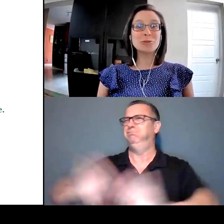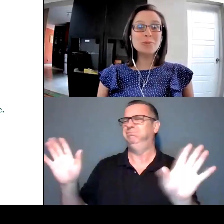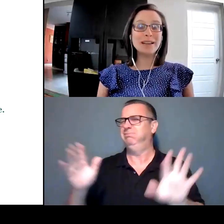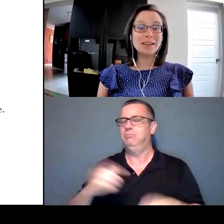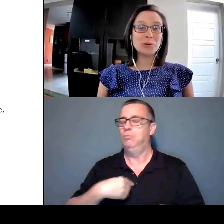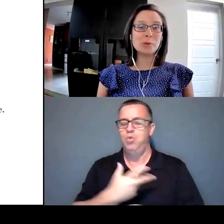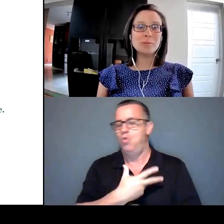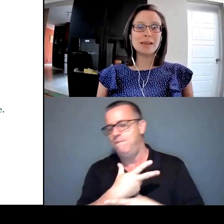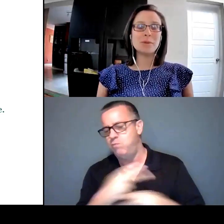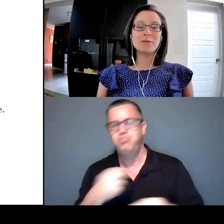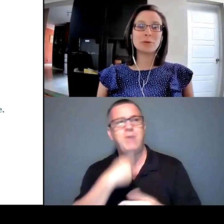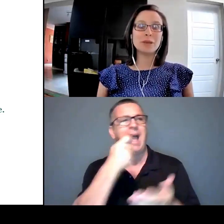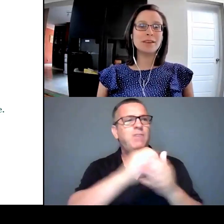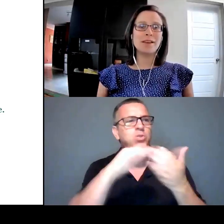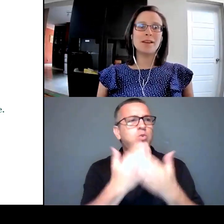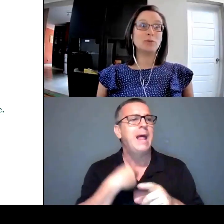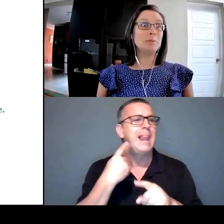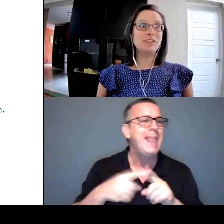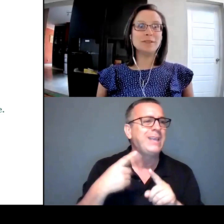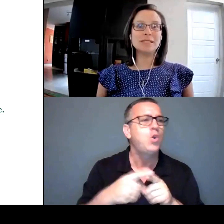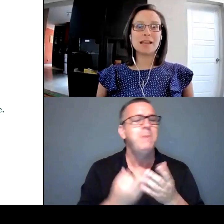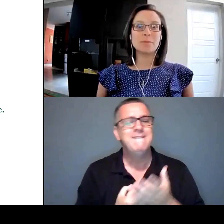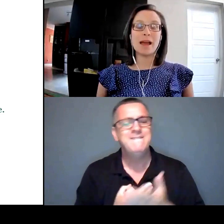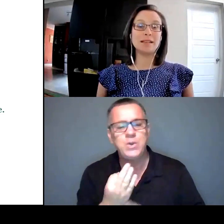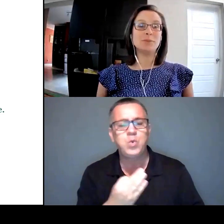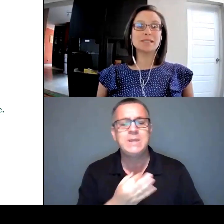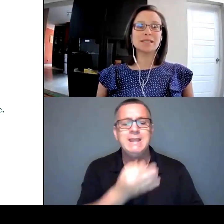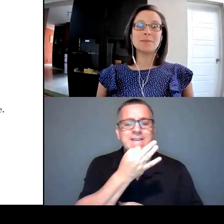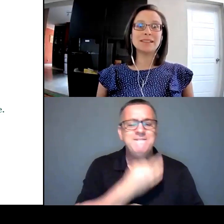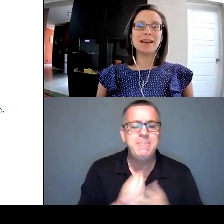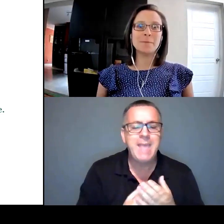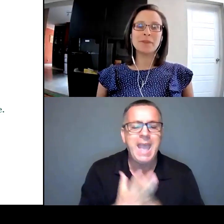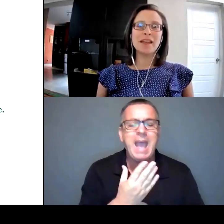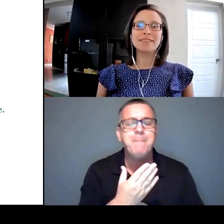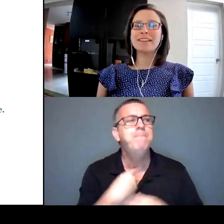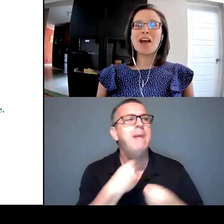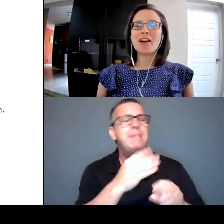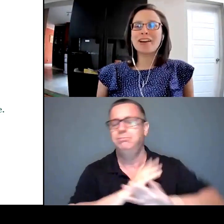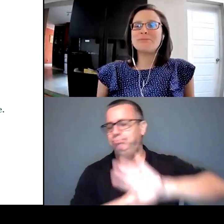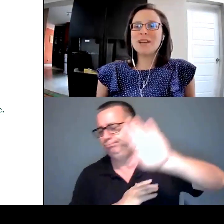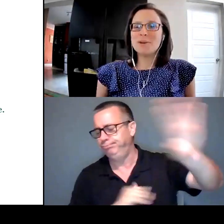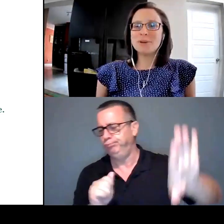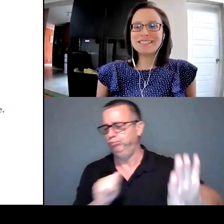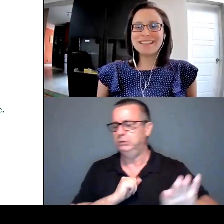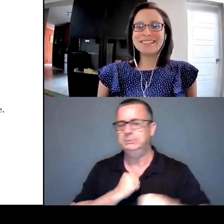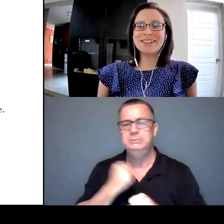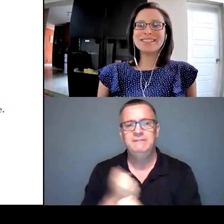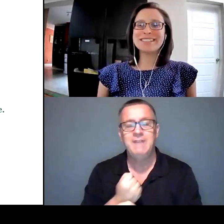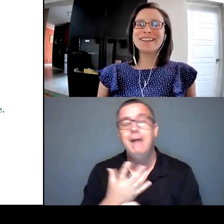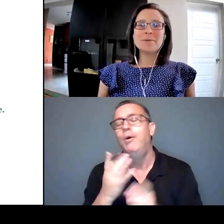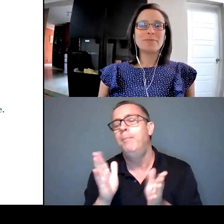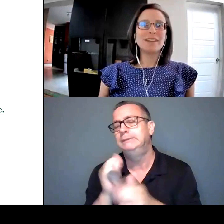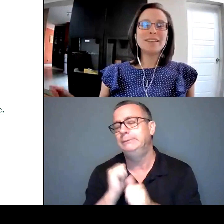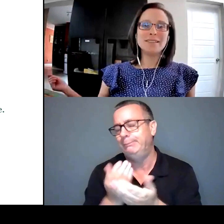j'achète tous mes légumes et mes fruits, puis mes fines herbes à l'épicerie maintenant. D'ailleurs, petite anecdote,